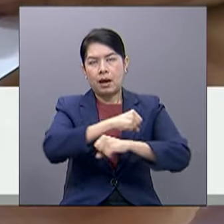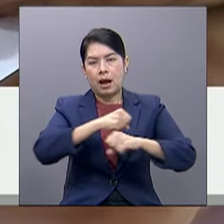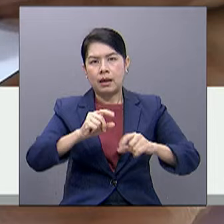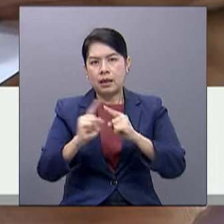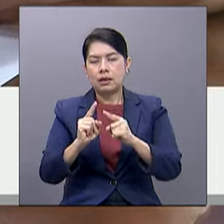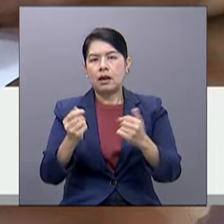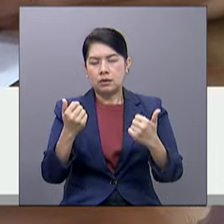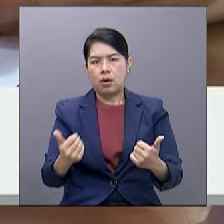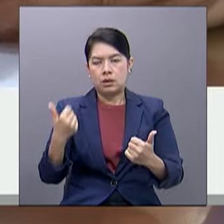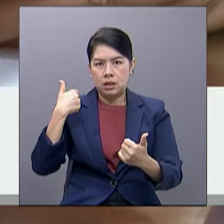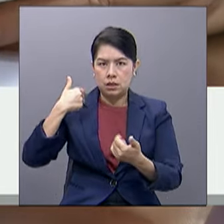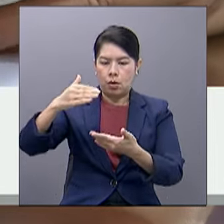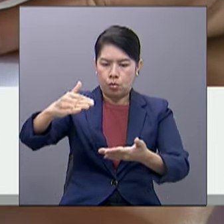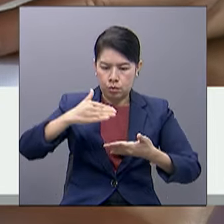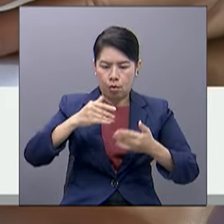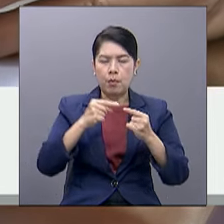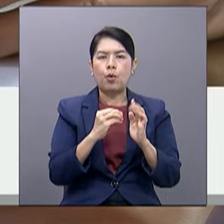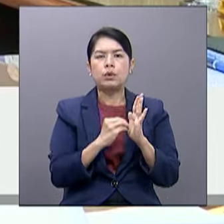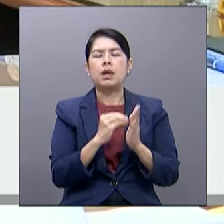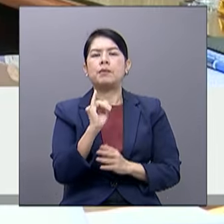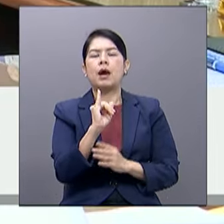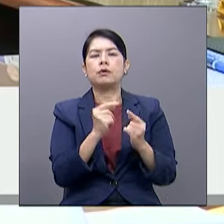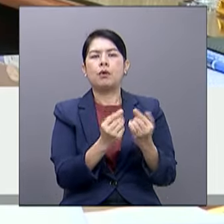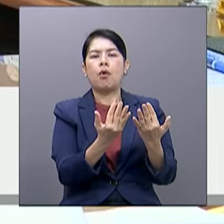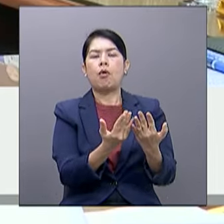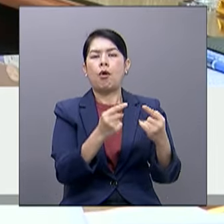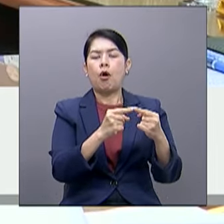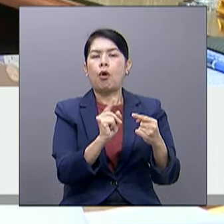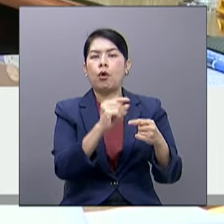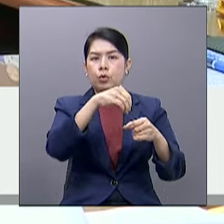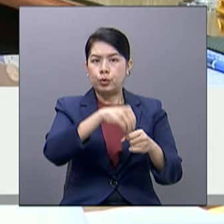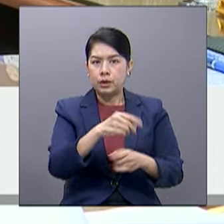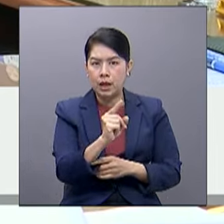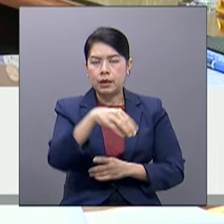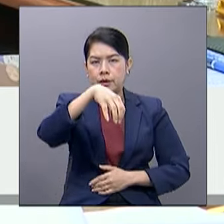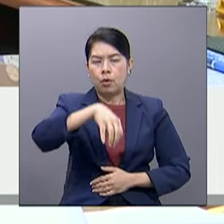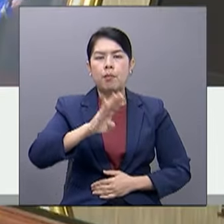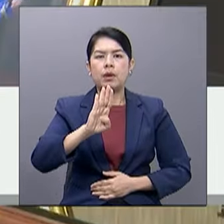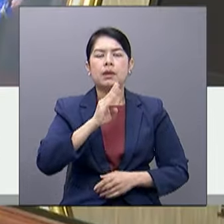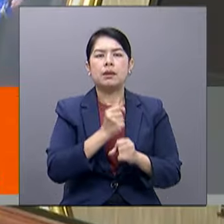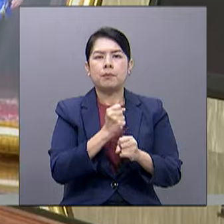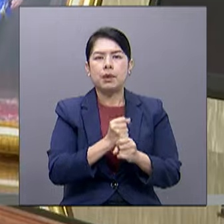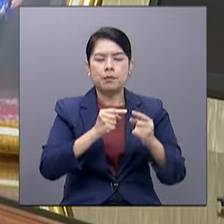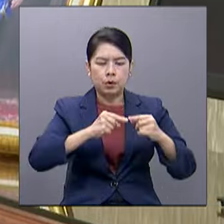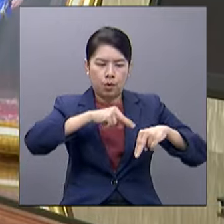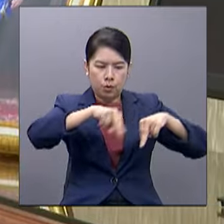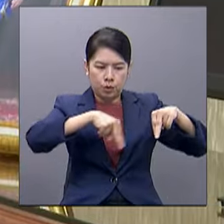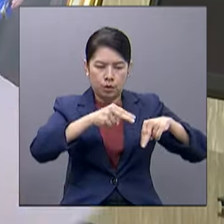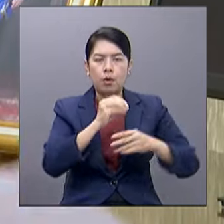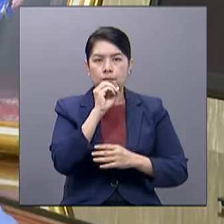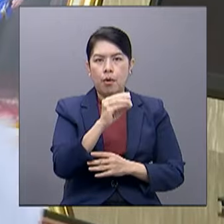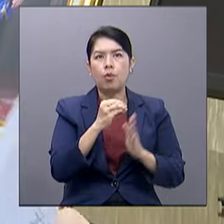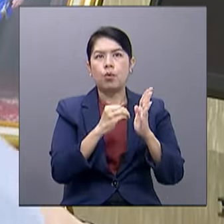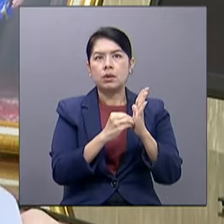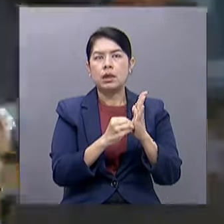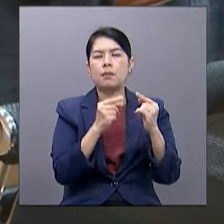ให้กทมและยังอยู่กับบริษัทเพื่อรอการตรวจสอบย้ำนะคะว่ากทมดำเนินการทุกอย่างถูกต้องและทำการตามหลักของ